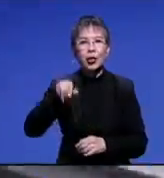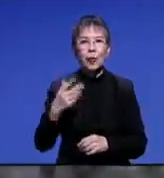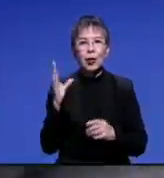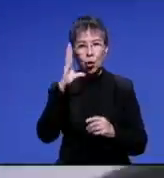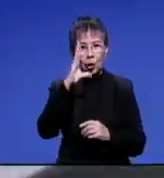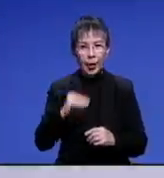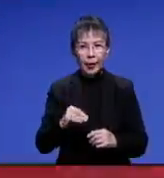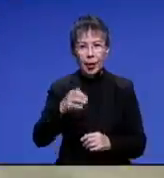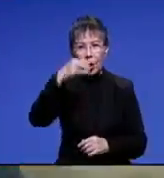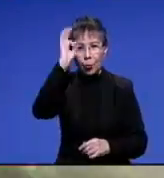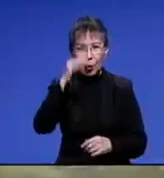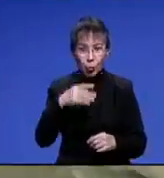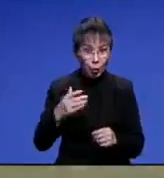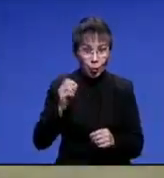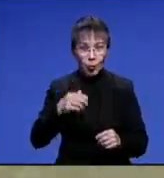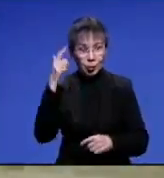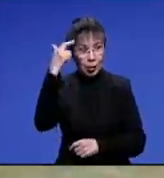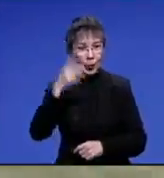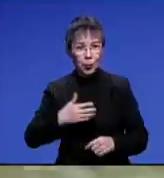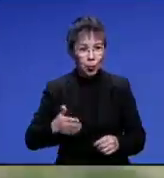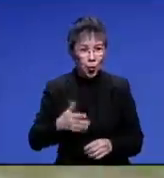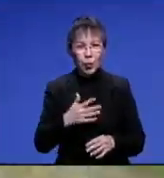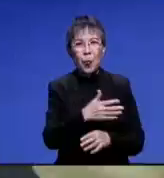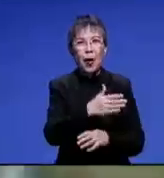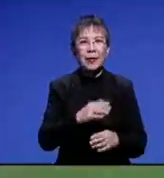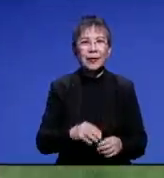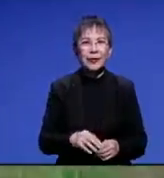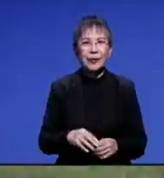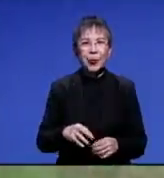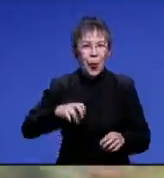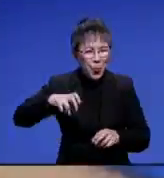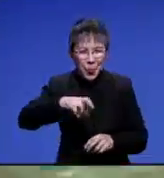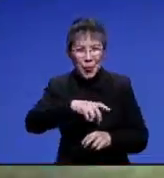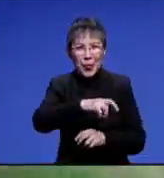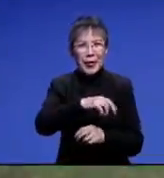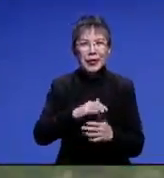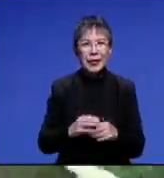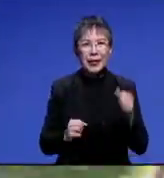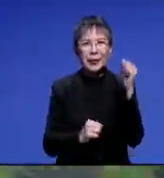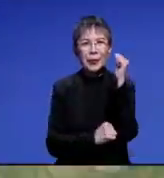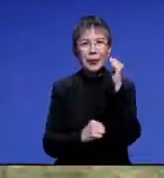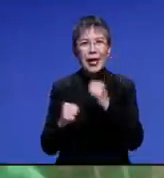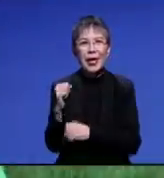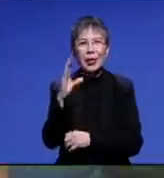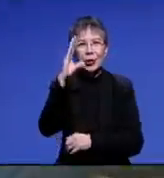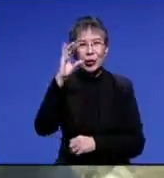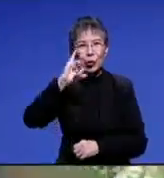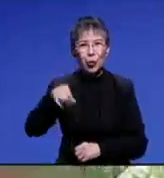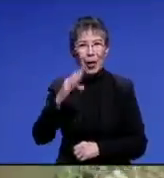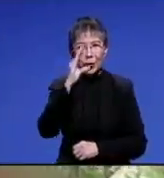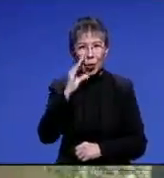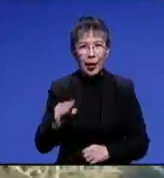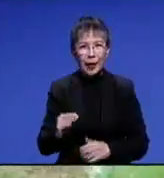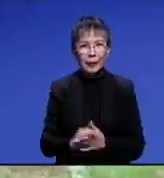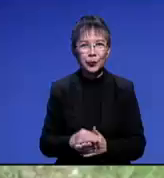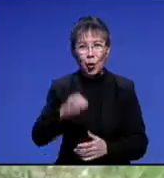Polisi sempat terkecoh saat AB kabur di kawasan padat penduduk di Ilir Timur, Palembang, Jumat sore. Tidak ingin